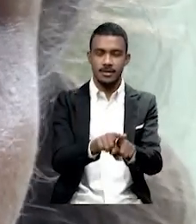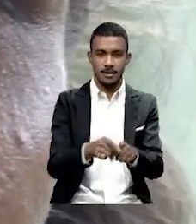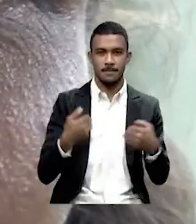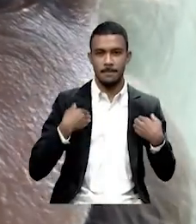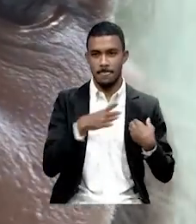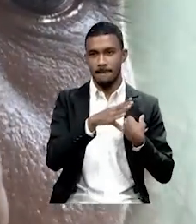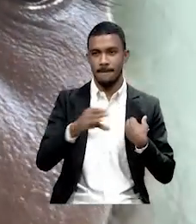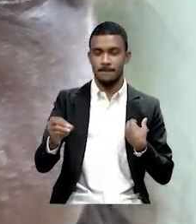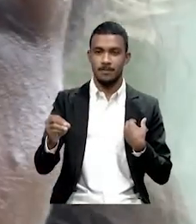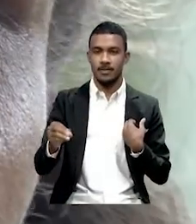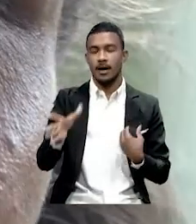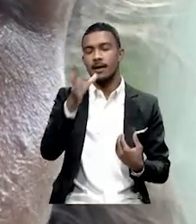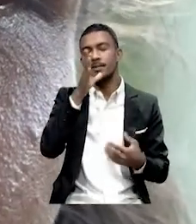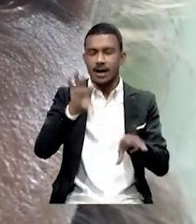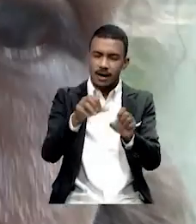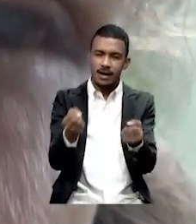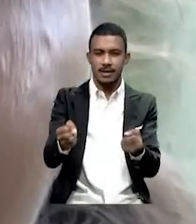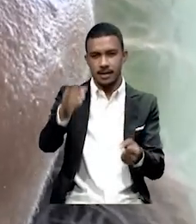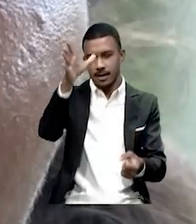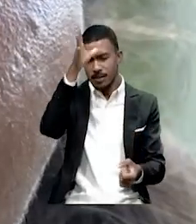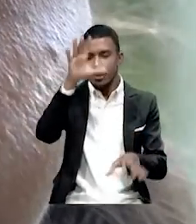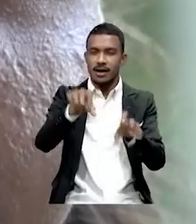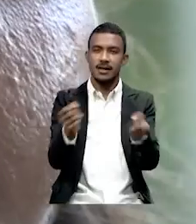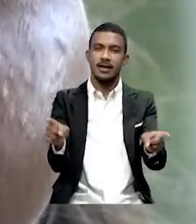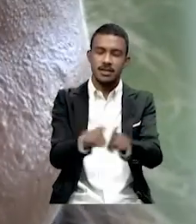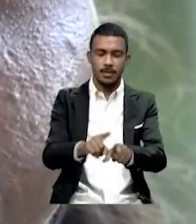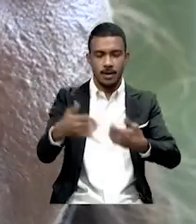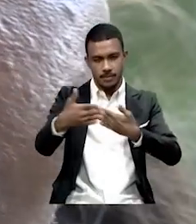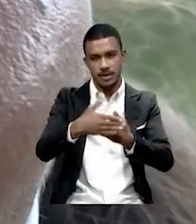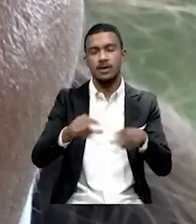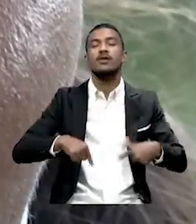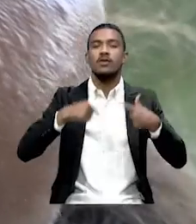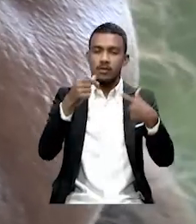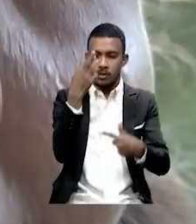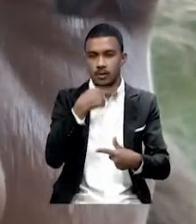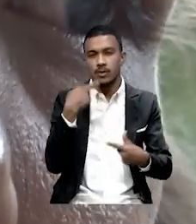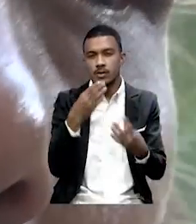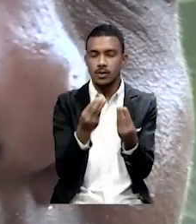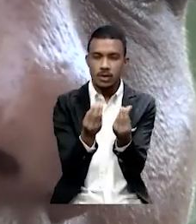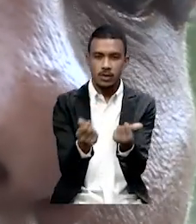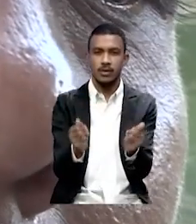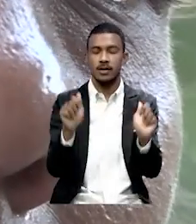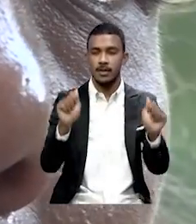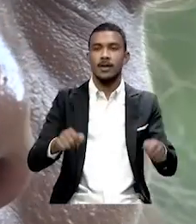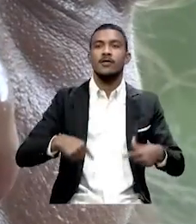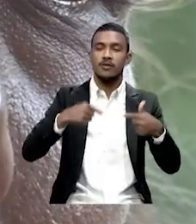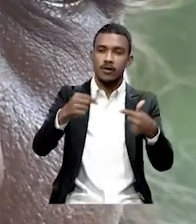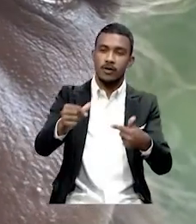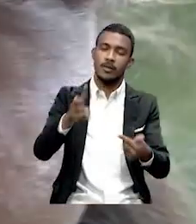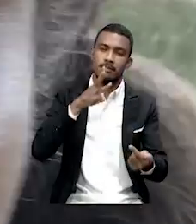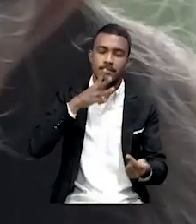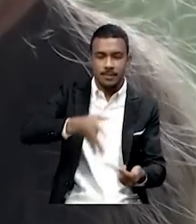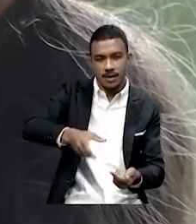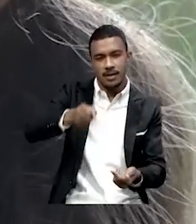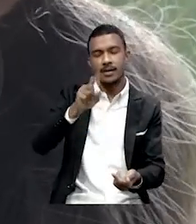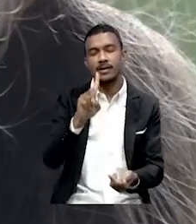biar inang atang sana, amang atang sana bisa sebasic bawa phone itu pos rumah itu angga, jerbe jergeng ida ga.